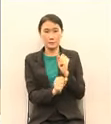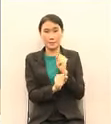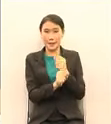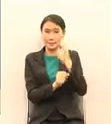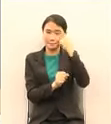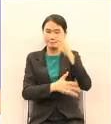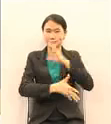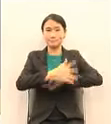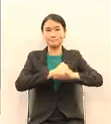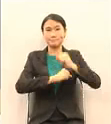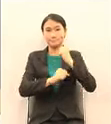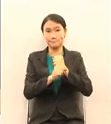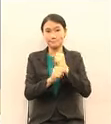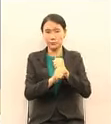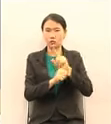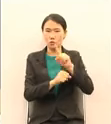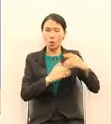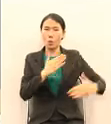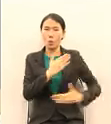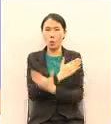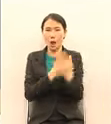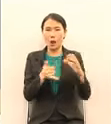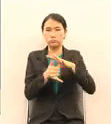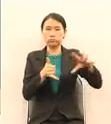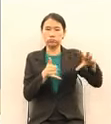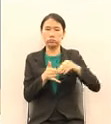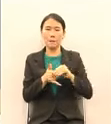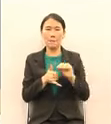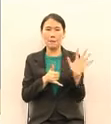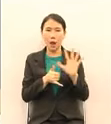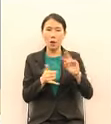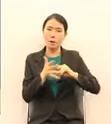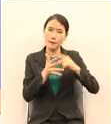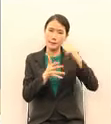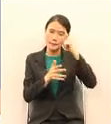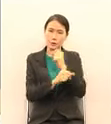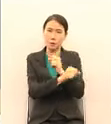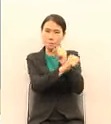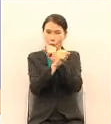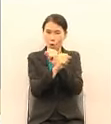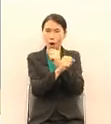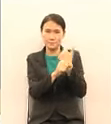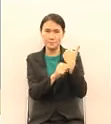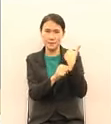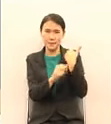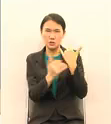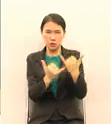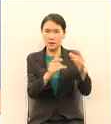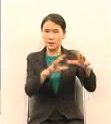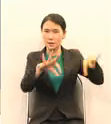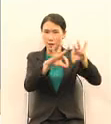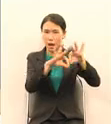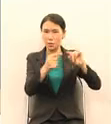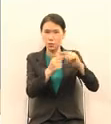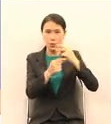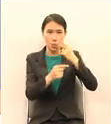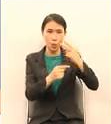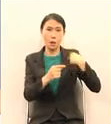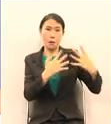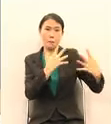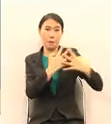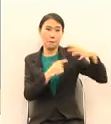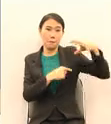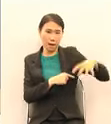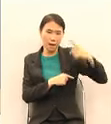าปฏิบัติงานเพื่อลดความเสี่ยงลดโอกาสของการติดเชื้อเข้าไปในเรือนจำเพราะเราคิดว่าตรงนี้คงเป็นจุดเสี่ยงที่สำคัญอัน